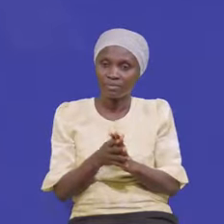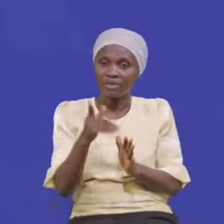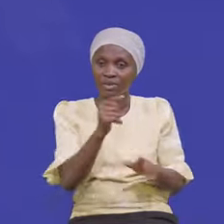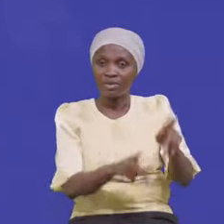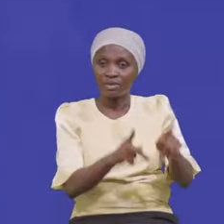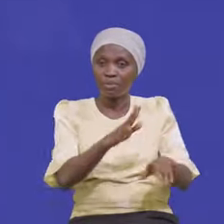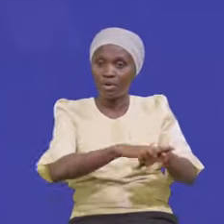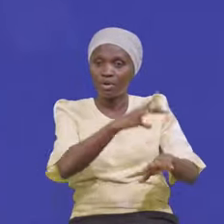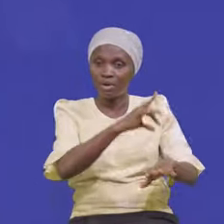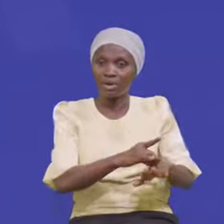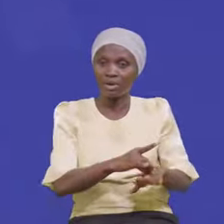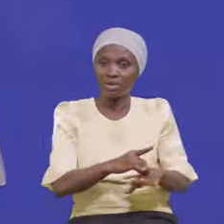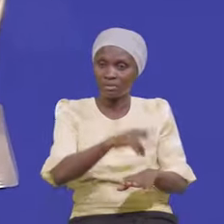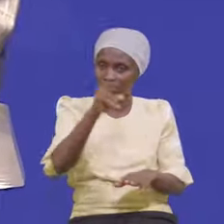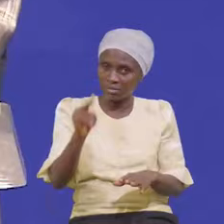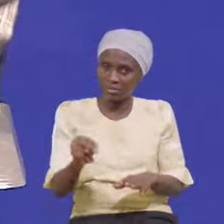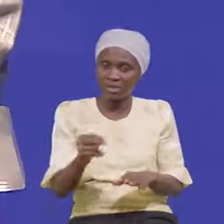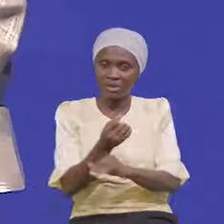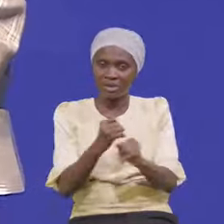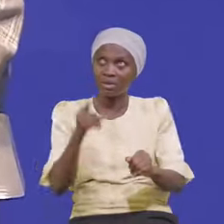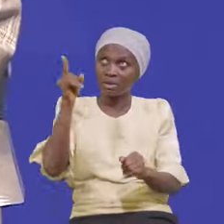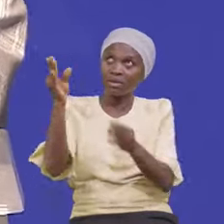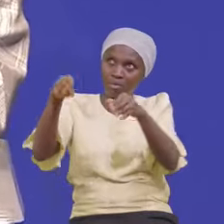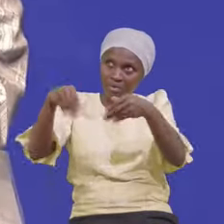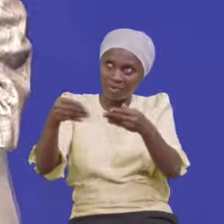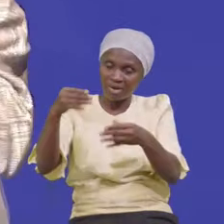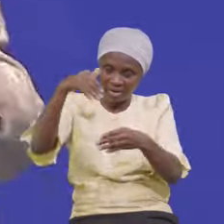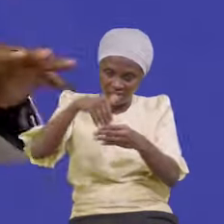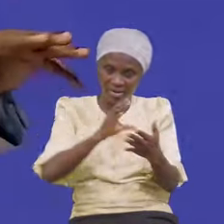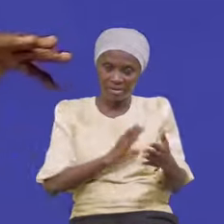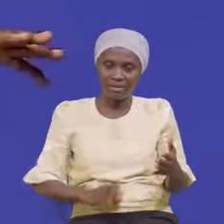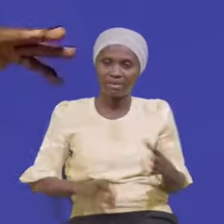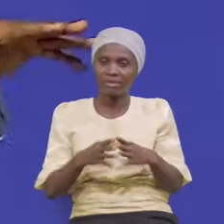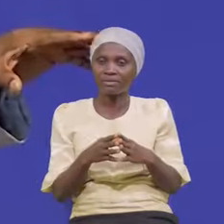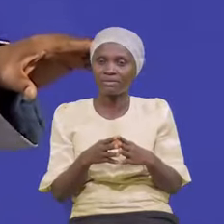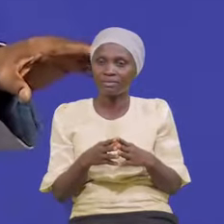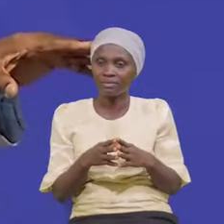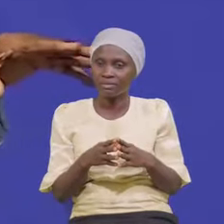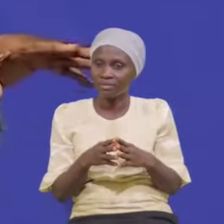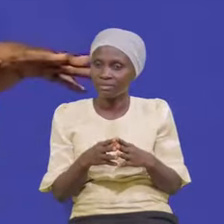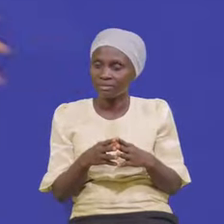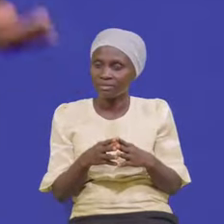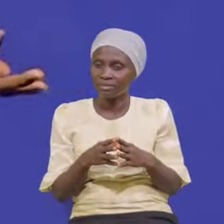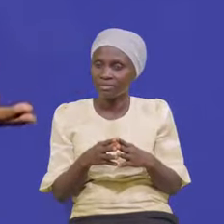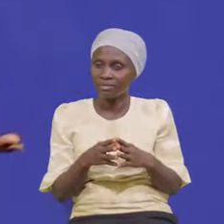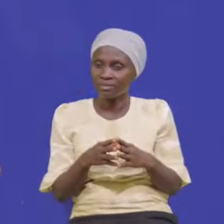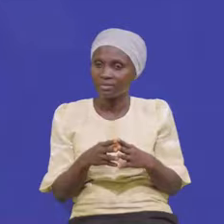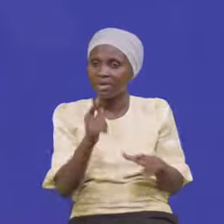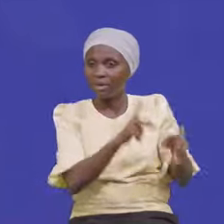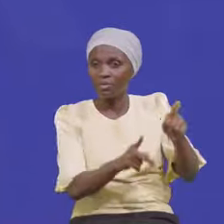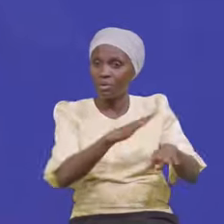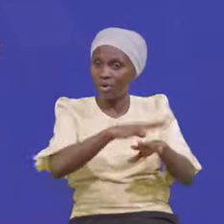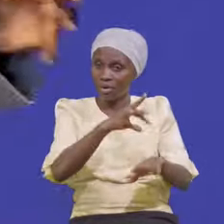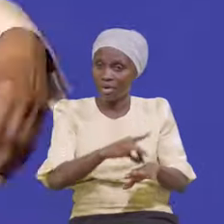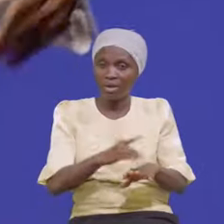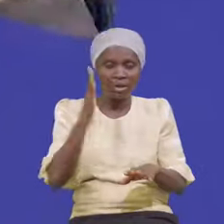on earth who need salvation, he provided for Christ, భూమి మీద ఉన్న ప్రజల రక్షణ కావాలి తండ్రి అయిన దేవుడు దాన్ని క్రీస్తులో ఉంచాడు. The people on